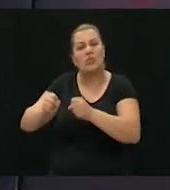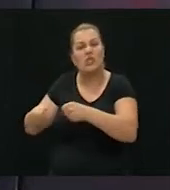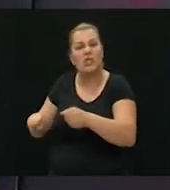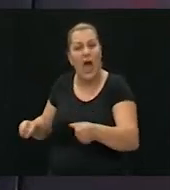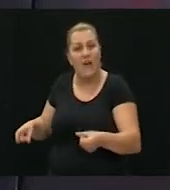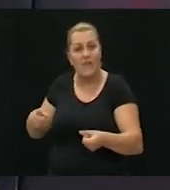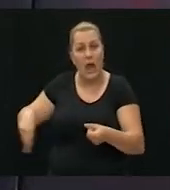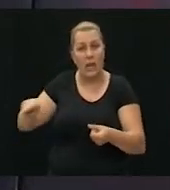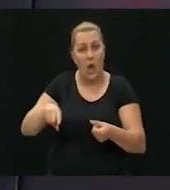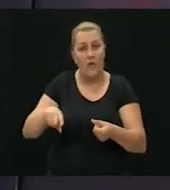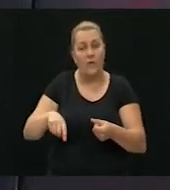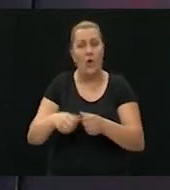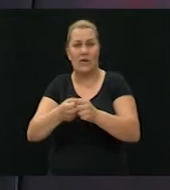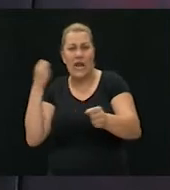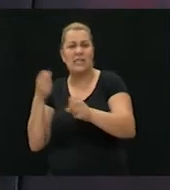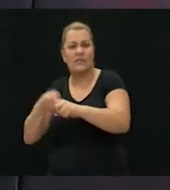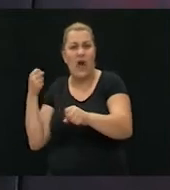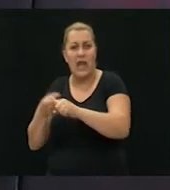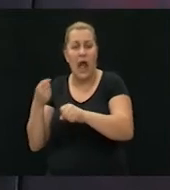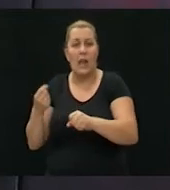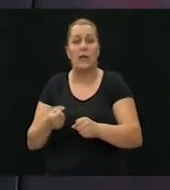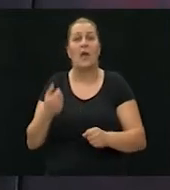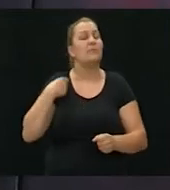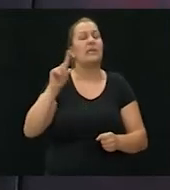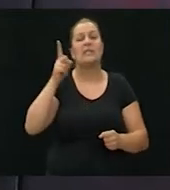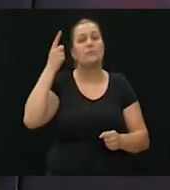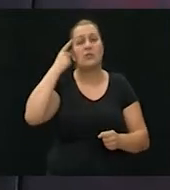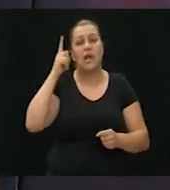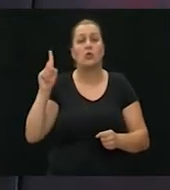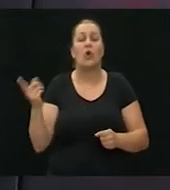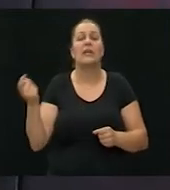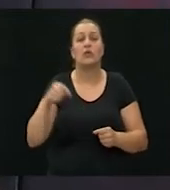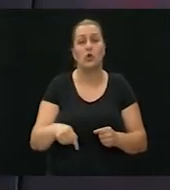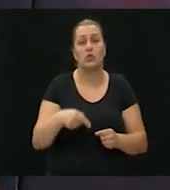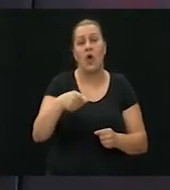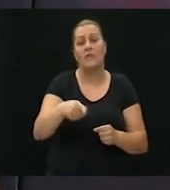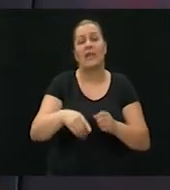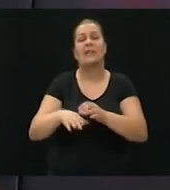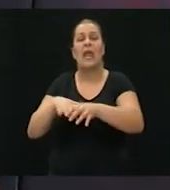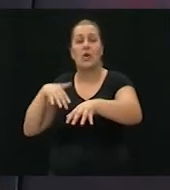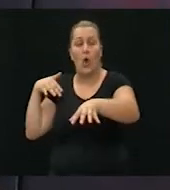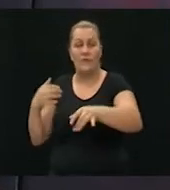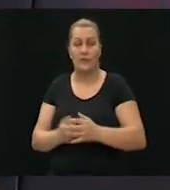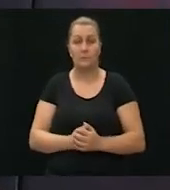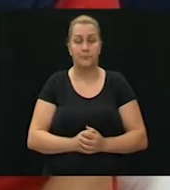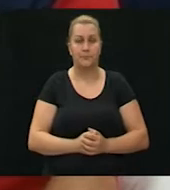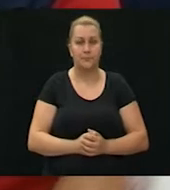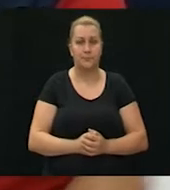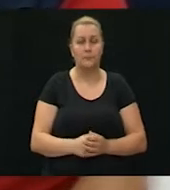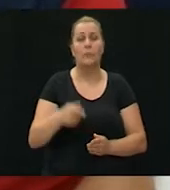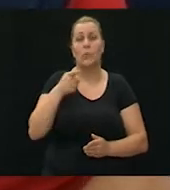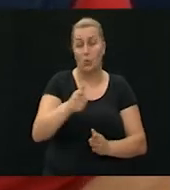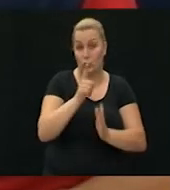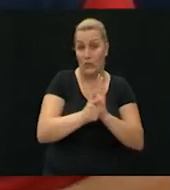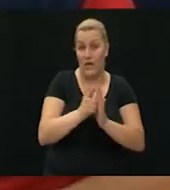onesposobljavali, pilali bigle od ručnih raketnih basača, što nismo znali dok nije došla te kolone tenkova, oklopnjaka. Dubravko, u tom